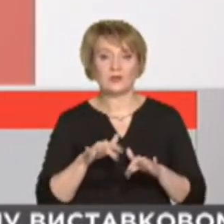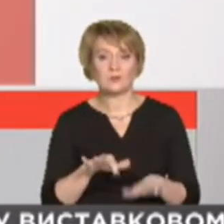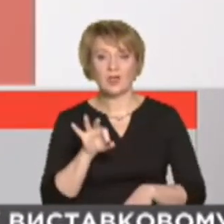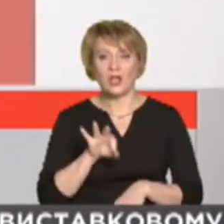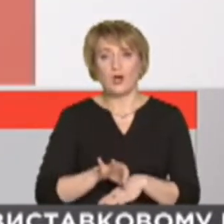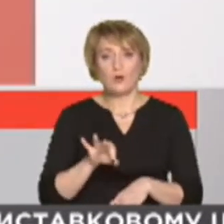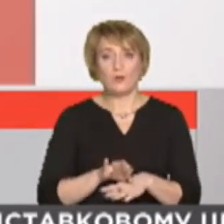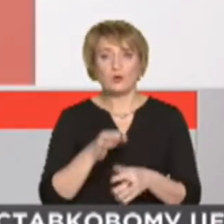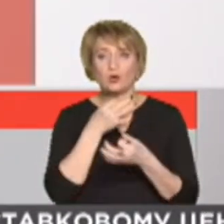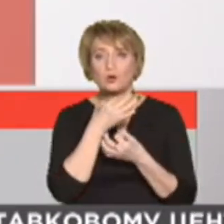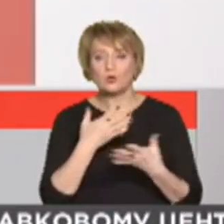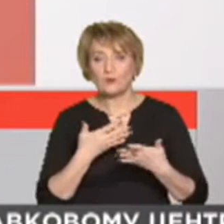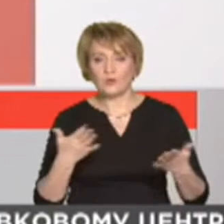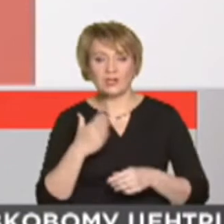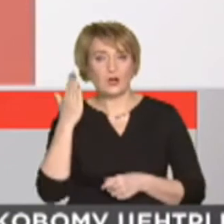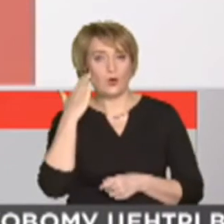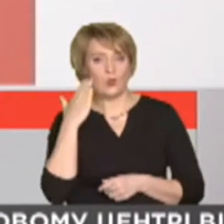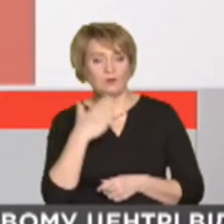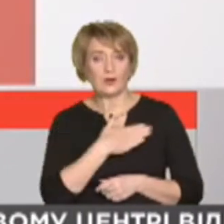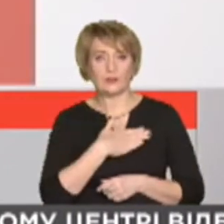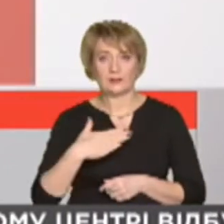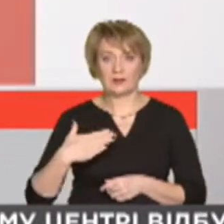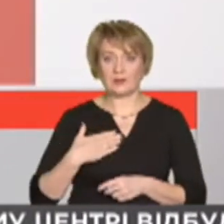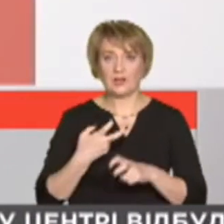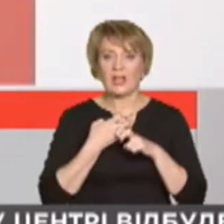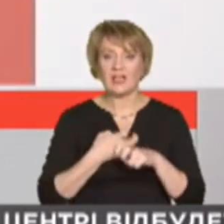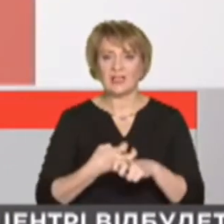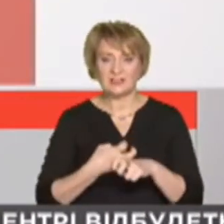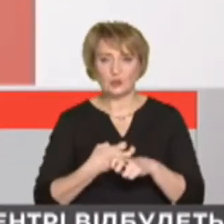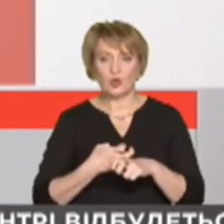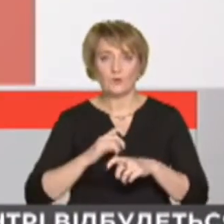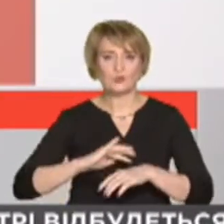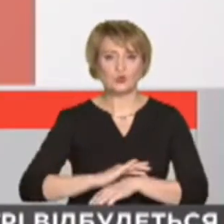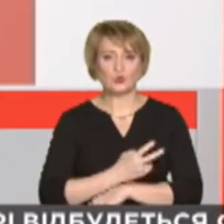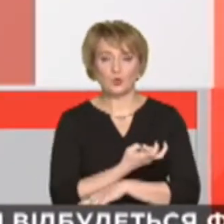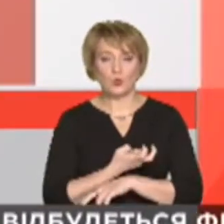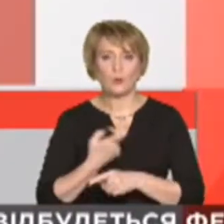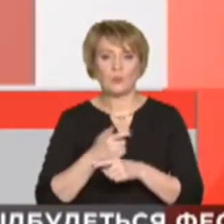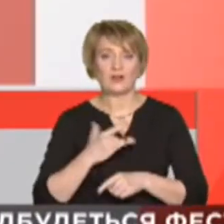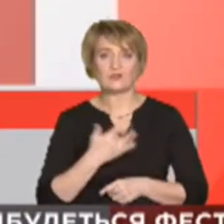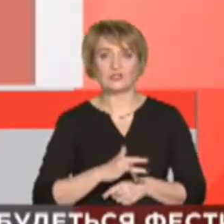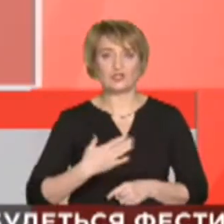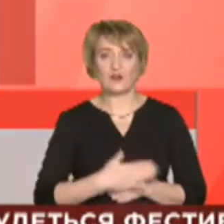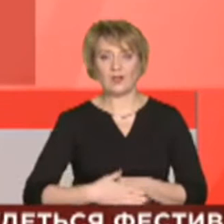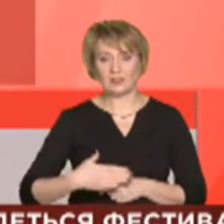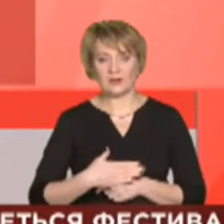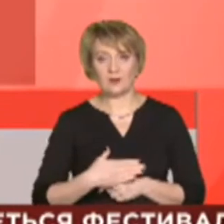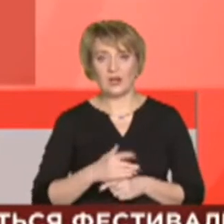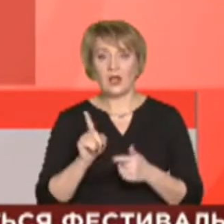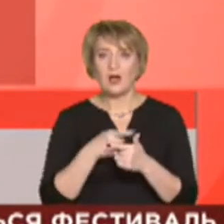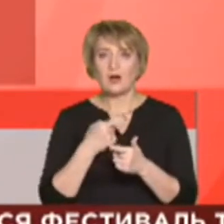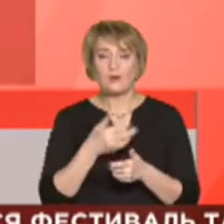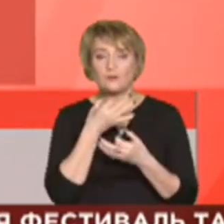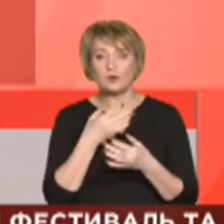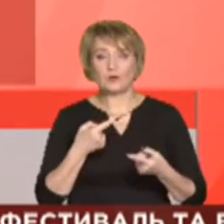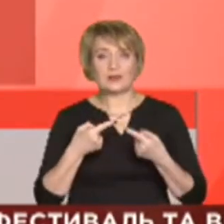Біль будь-якої локалізації у голові, грудній клітині, кістках, суглобах, животі, поява збільшених лімфатичних вузлів або